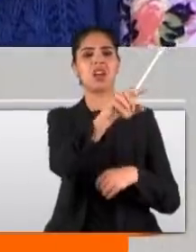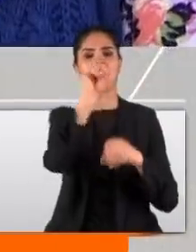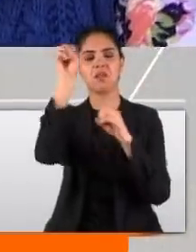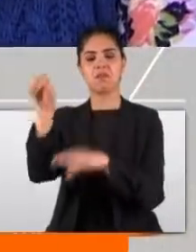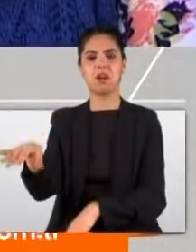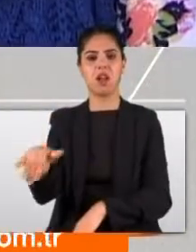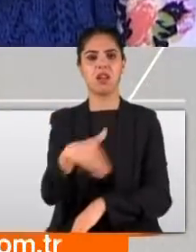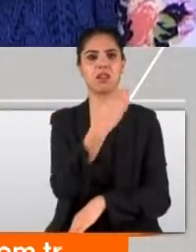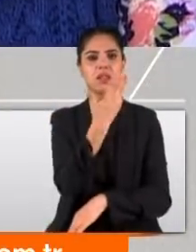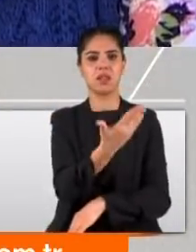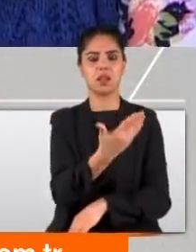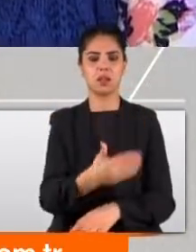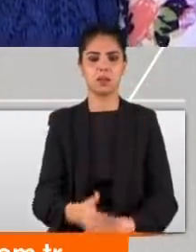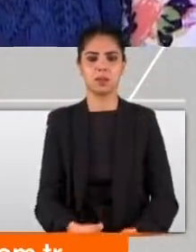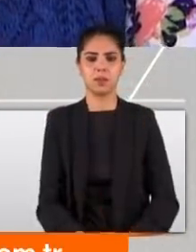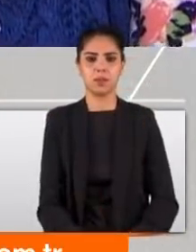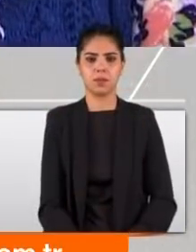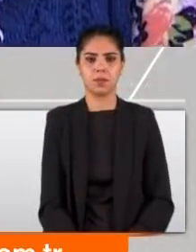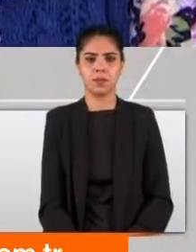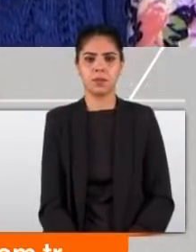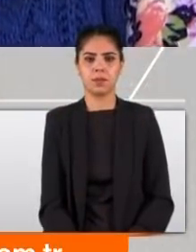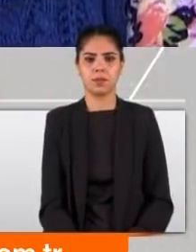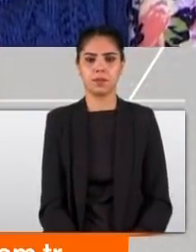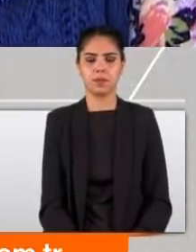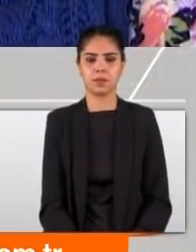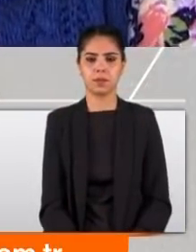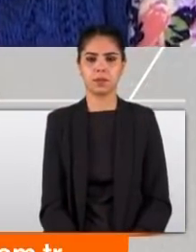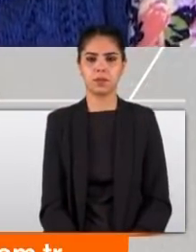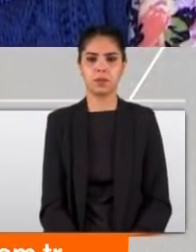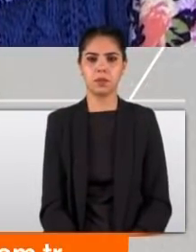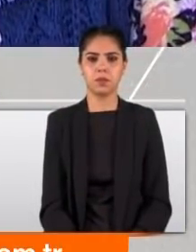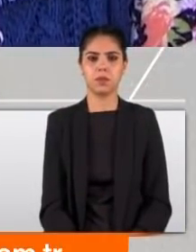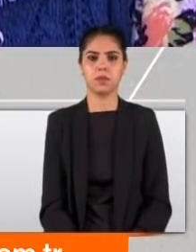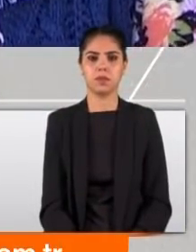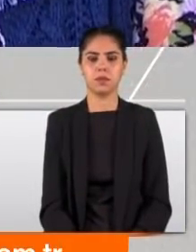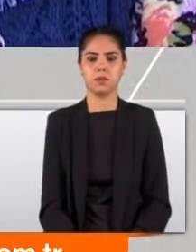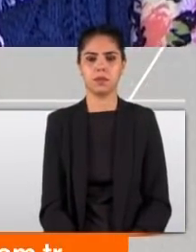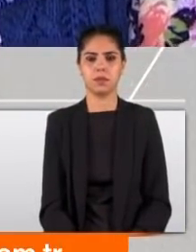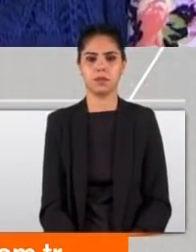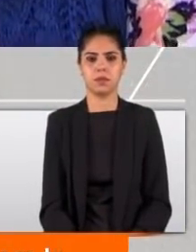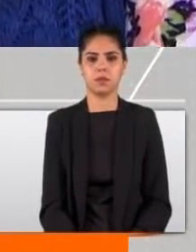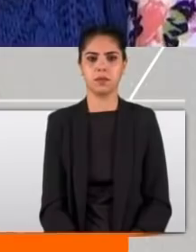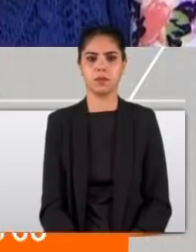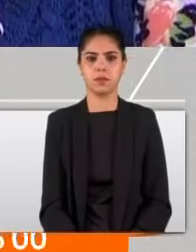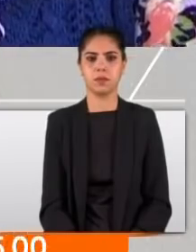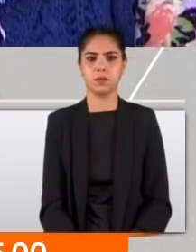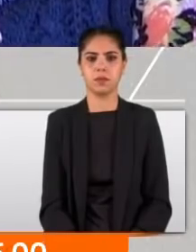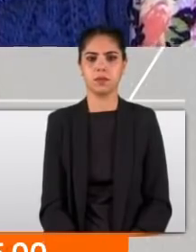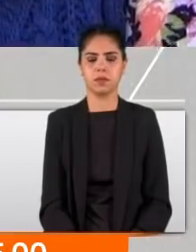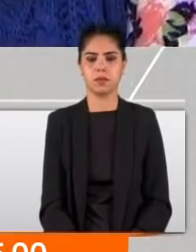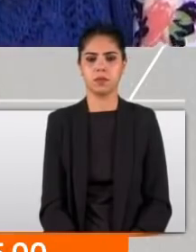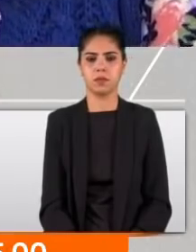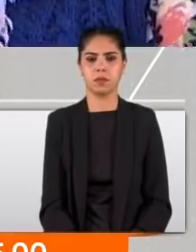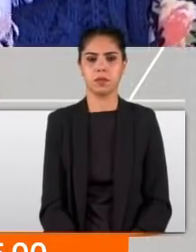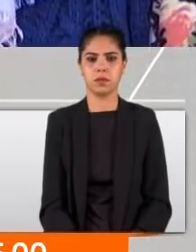Bıraktı gitti 5 aylıkken küçük. En büyüğü 6 yaşındaydı. Ortancısı 3 yaşındaydı. Anneciğim gitme